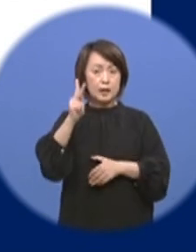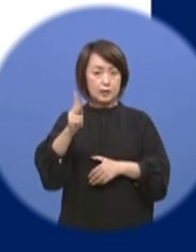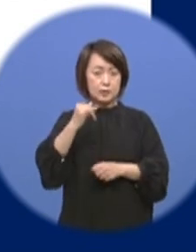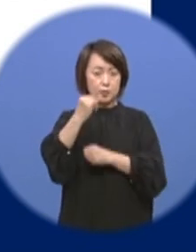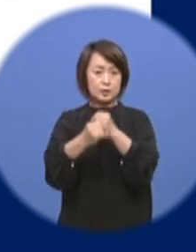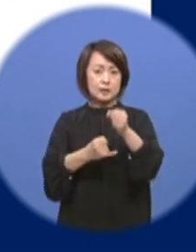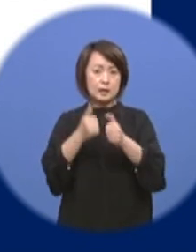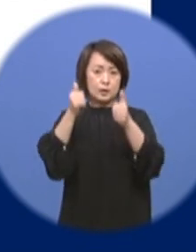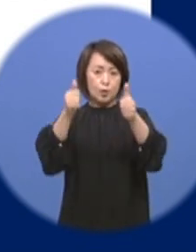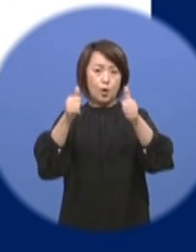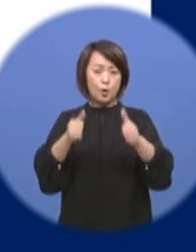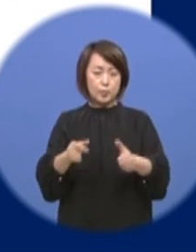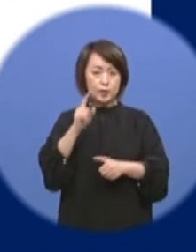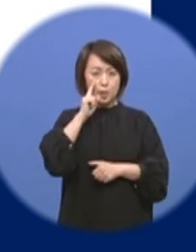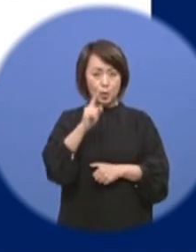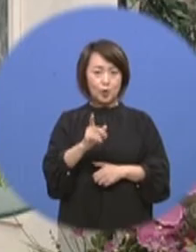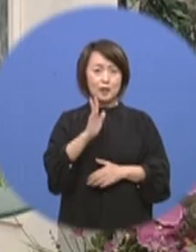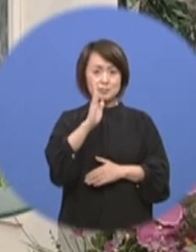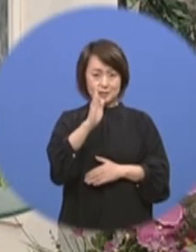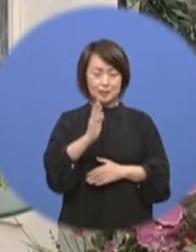ページをご覧下さい